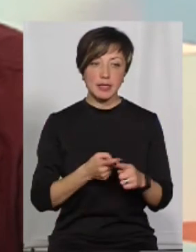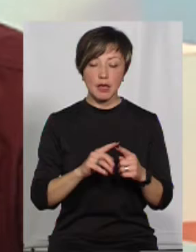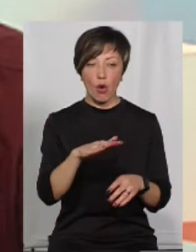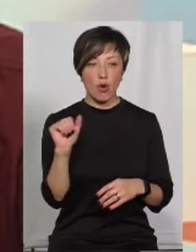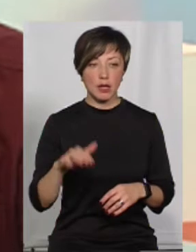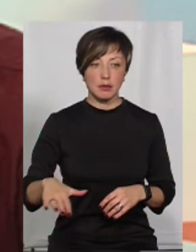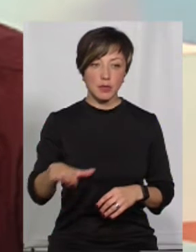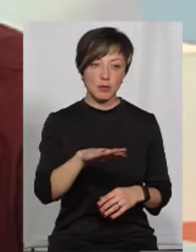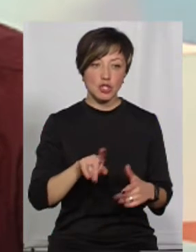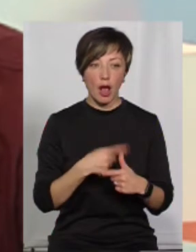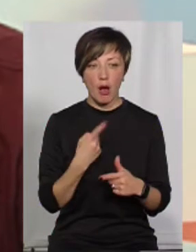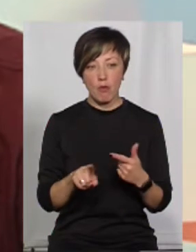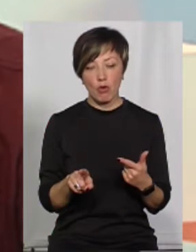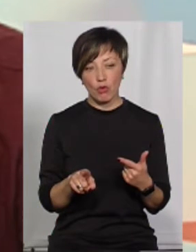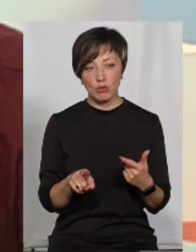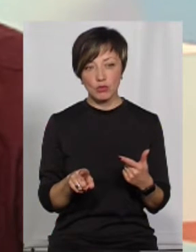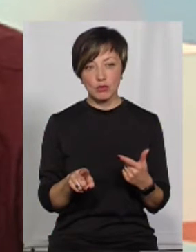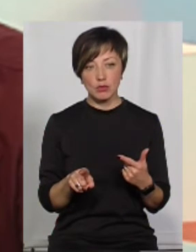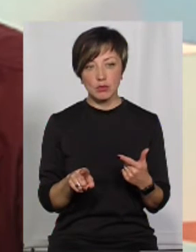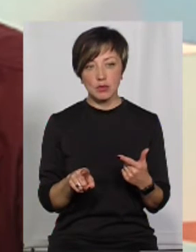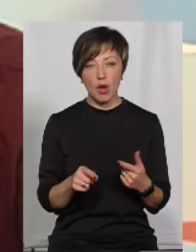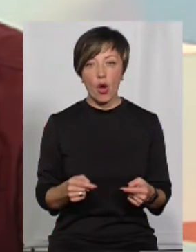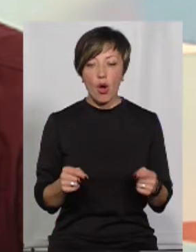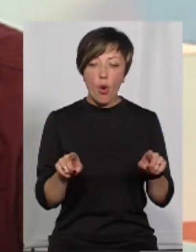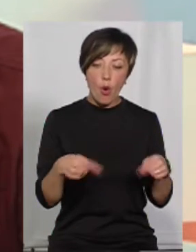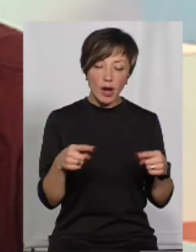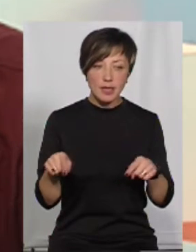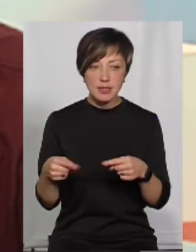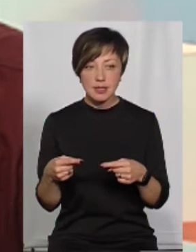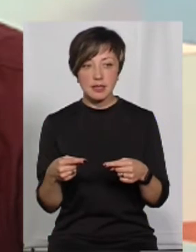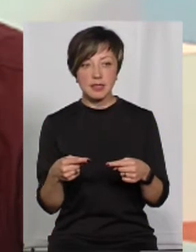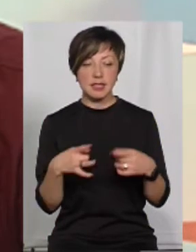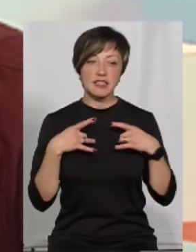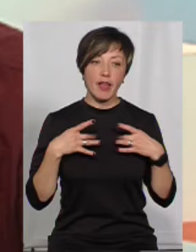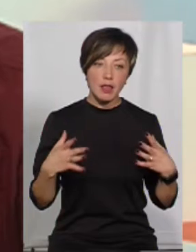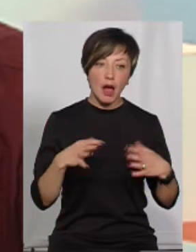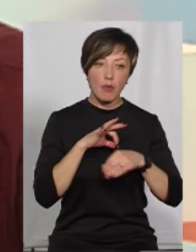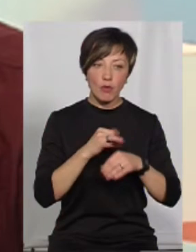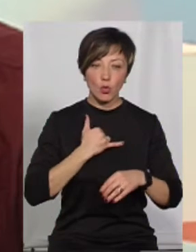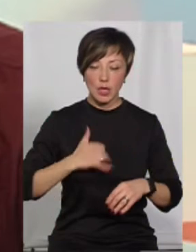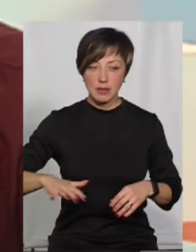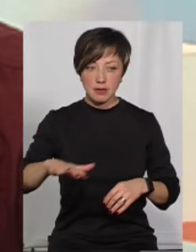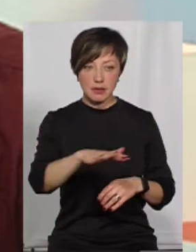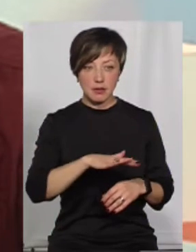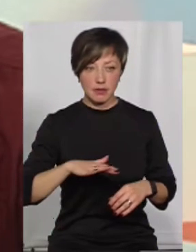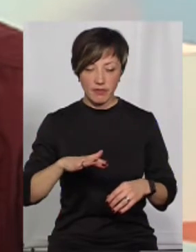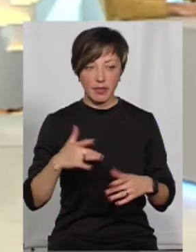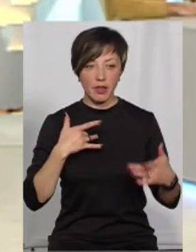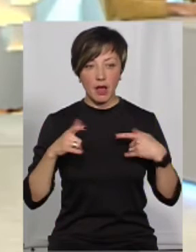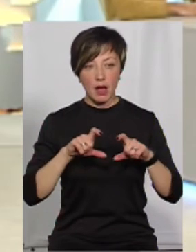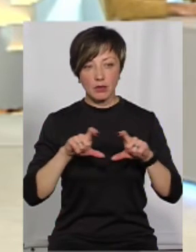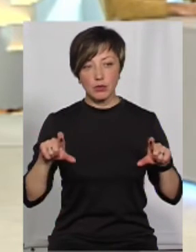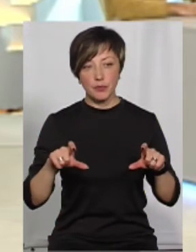оренда приміщення або, відповідно, якісь організаційні, якісь свята, які проходять у нас на терені,